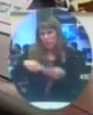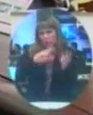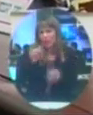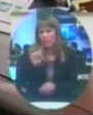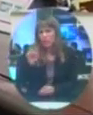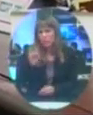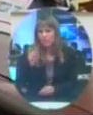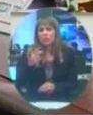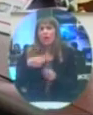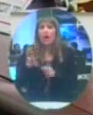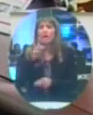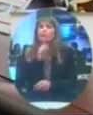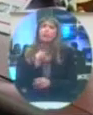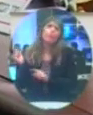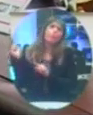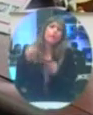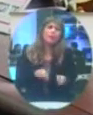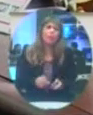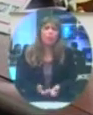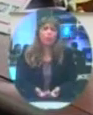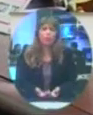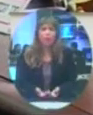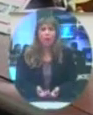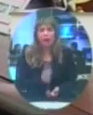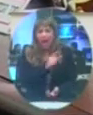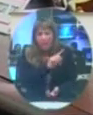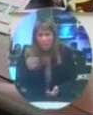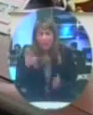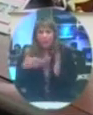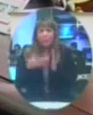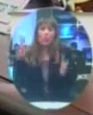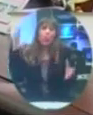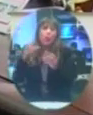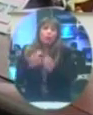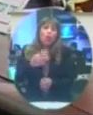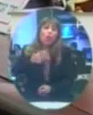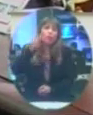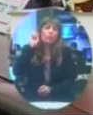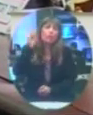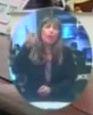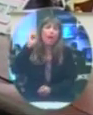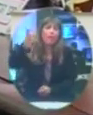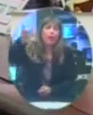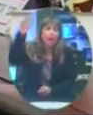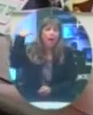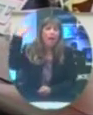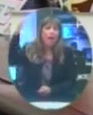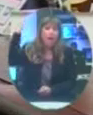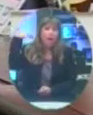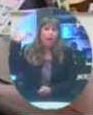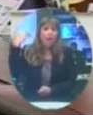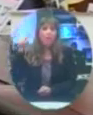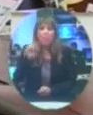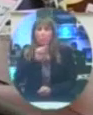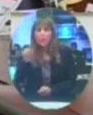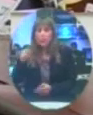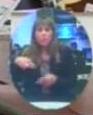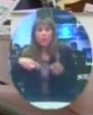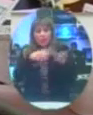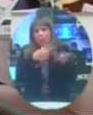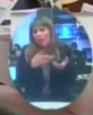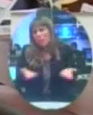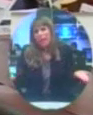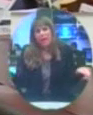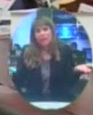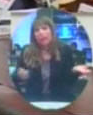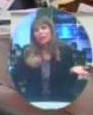הסורים. מעולם, תבדקו אותו, 30 שנה אחורה, לא היה בגרעון בעודף כסף, בניהול